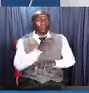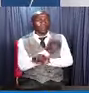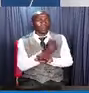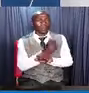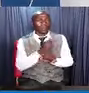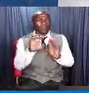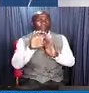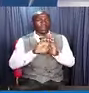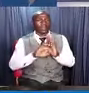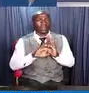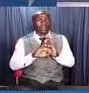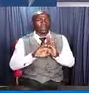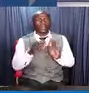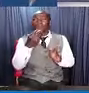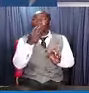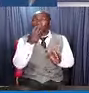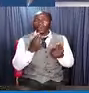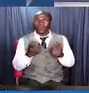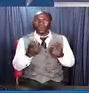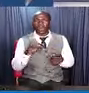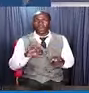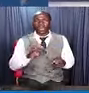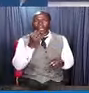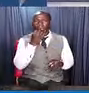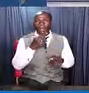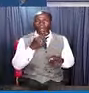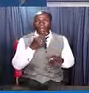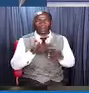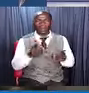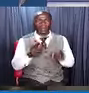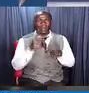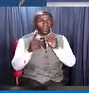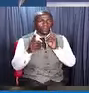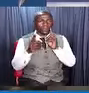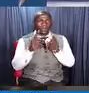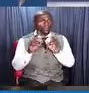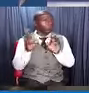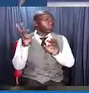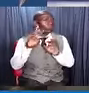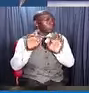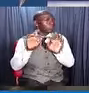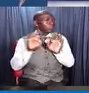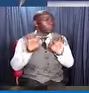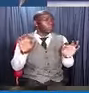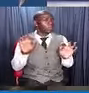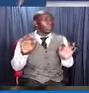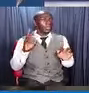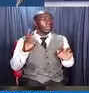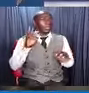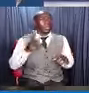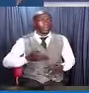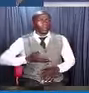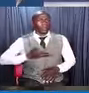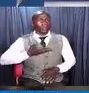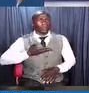My salvation. Chakula kipikwa nala. Is when the food is prepared I eat. Lakini kuongea. But speaking up. Mtu amenikosea. One